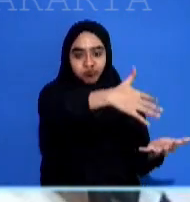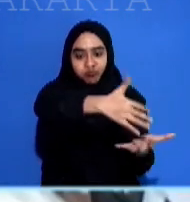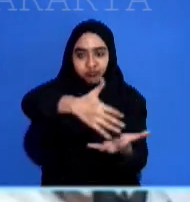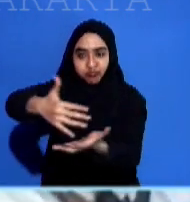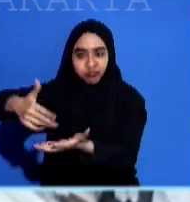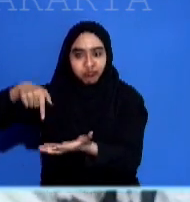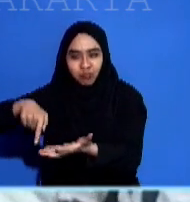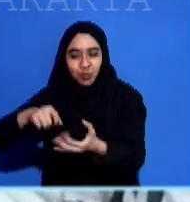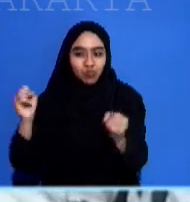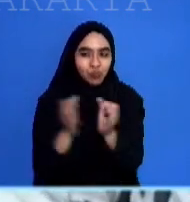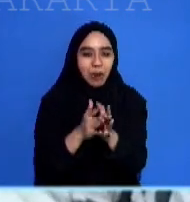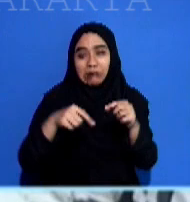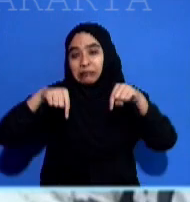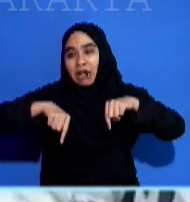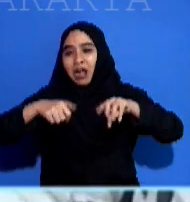ingangten